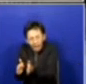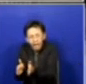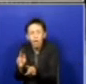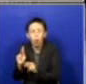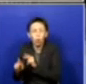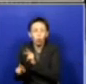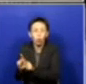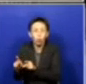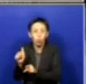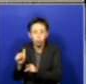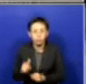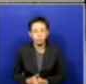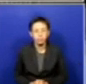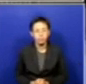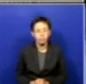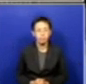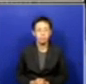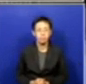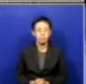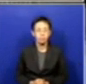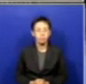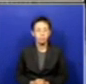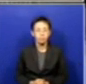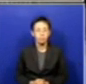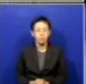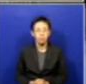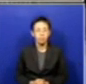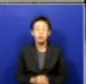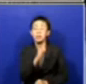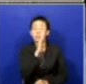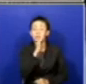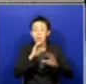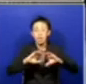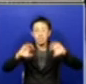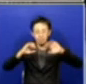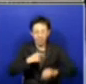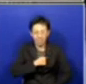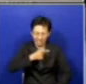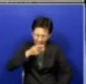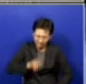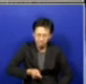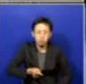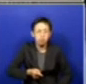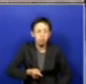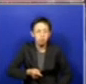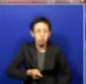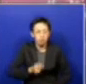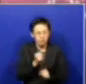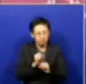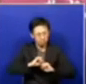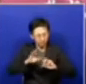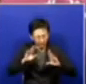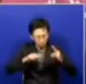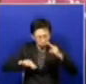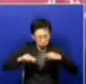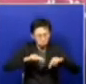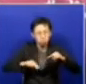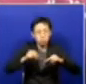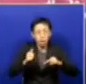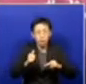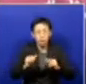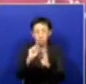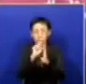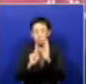ากนั้นค่ะนำเรียนท่านประธานค่ะรัฐารัฐบาลจะแสดงความจริงใจและมีความโปร่งใสในการที่จะใช้พ.ร.ก.